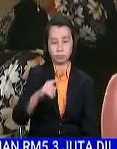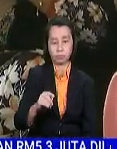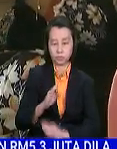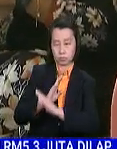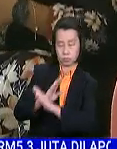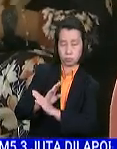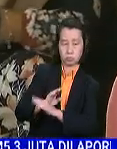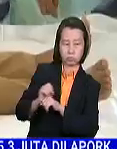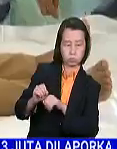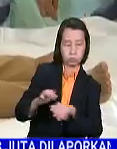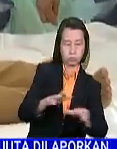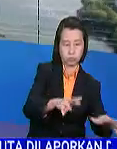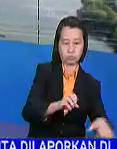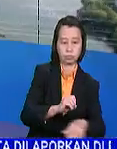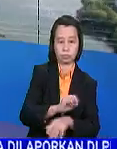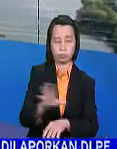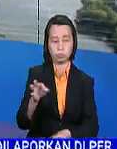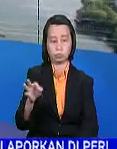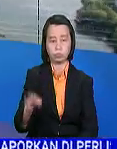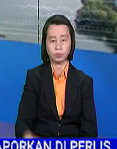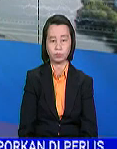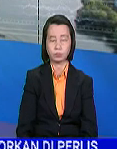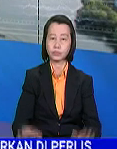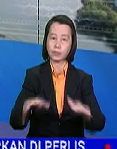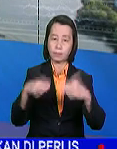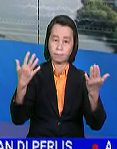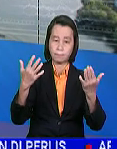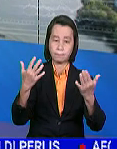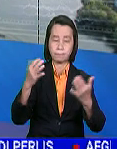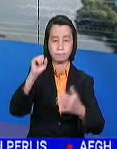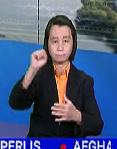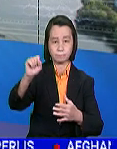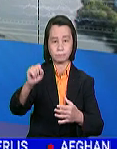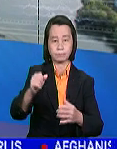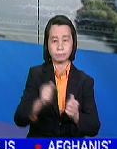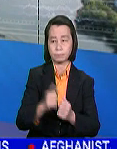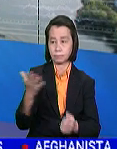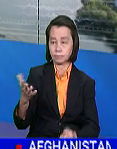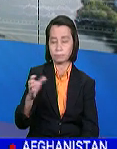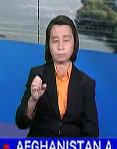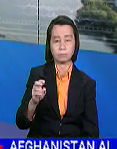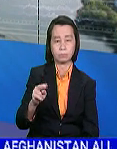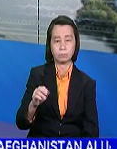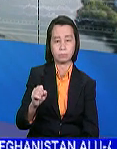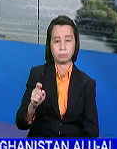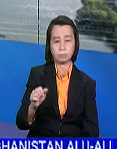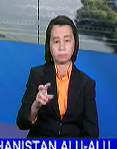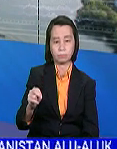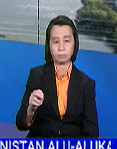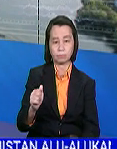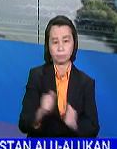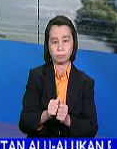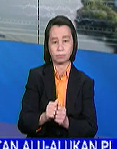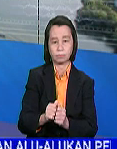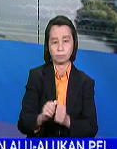mengelak penularan pandemic setiap orang dari soft sang ini bersama saya konstantin pahlawan bersama-sama